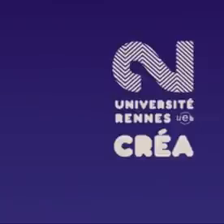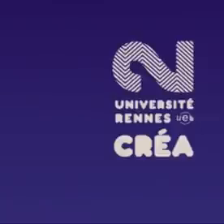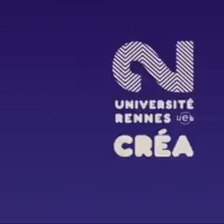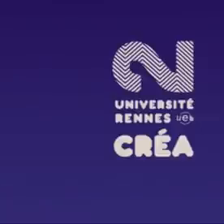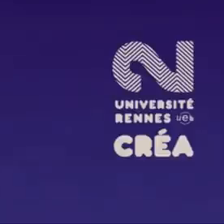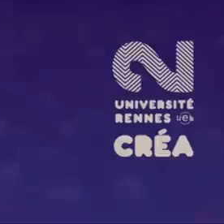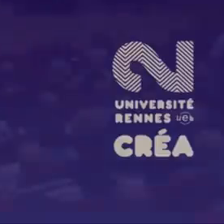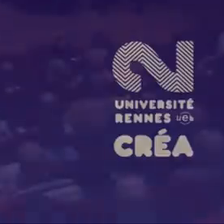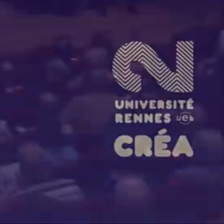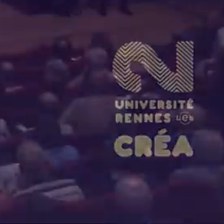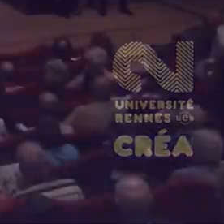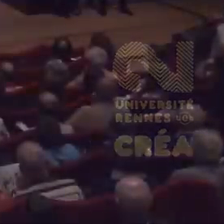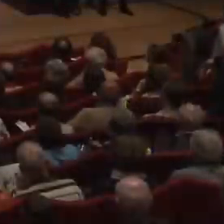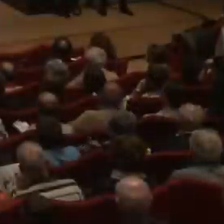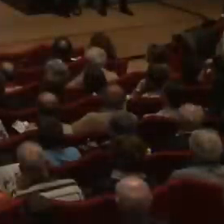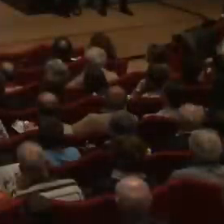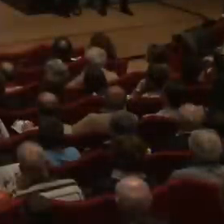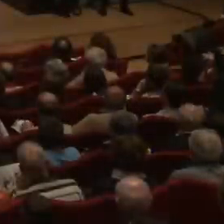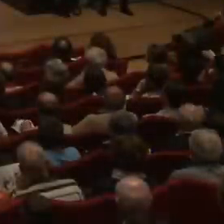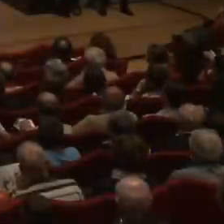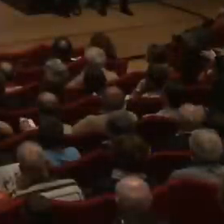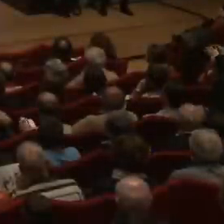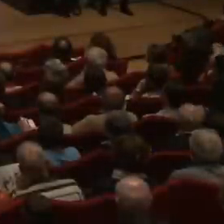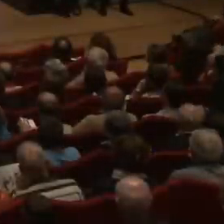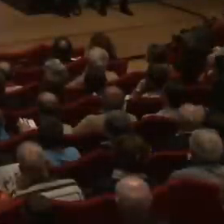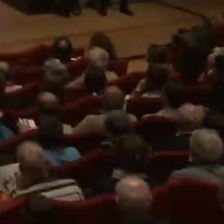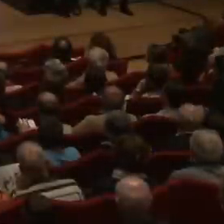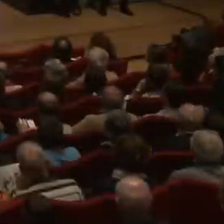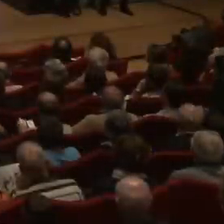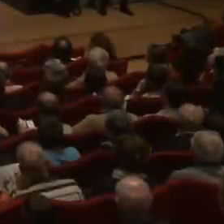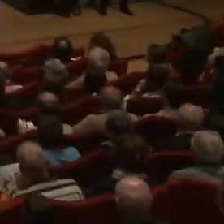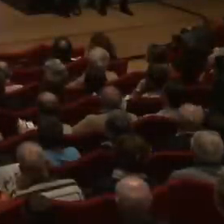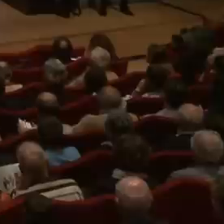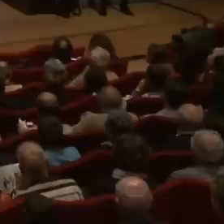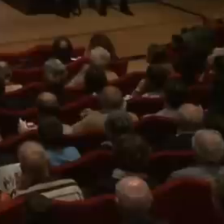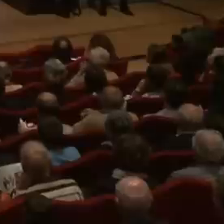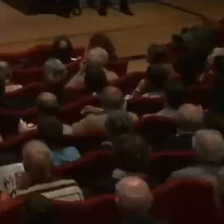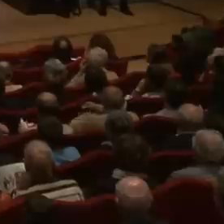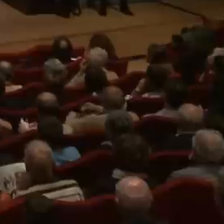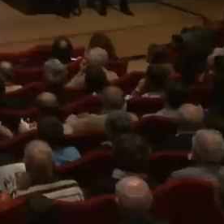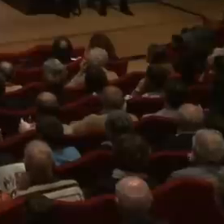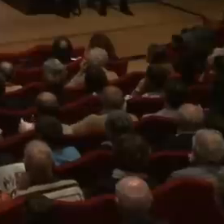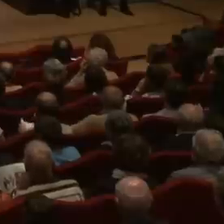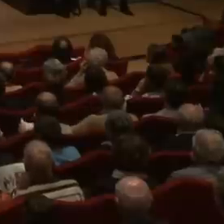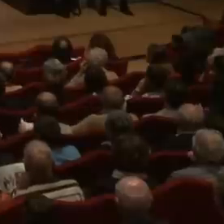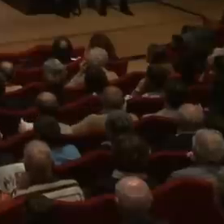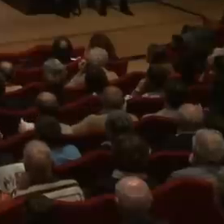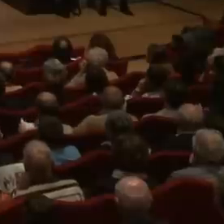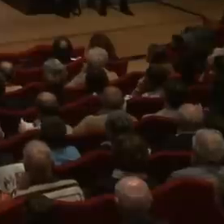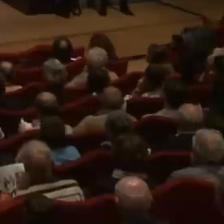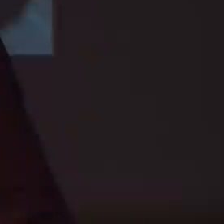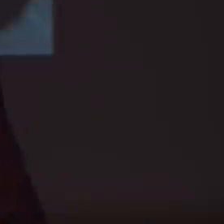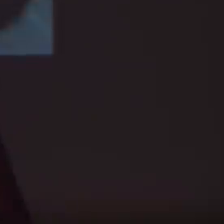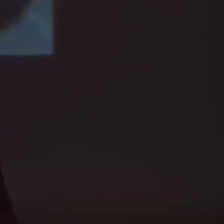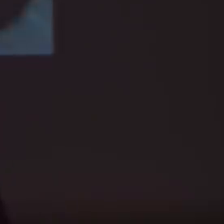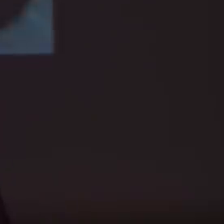Bonsoir à tous, merci d'être là pour ce nouveau rendez-vous des mardis de l'Espace des Sciences. Ces rendez-vous qui vous sont donnés chaque semaine par l'Espace